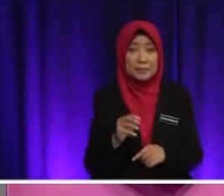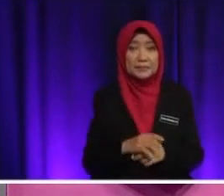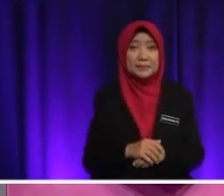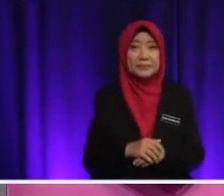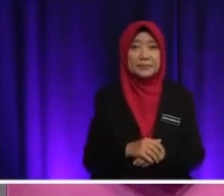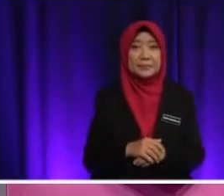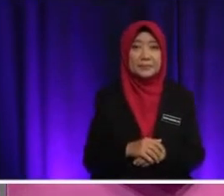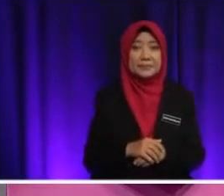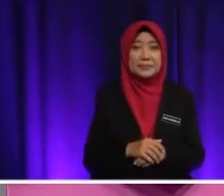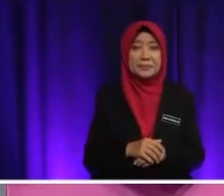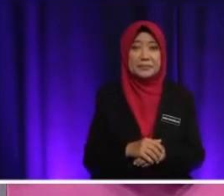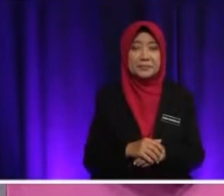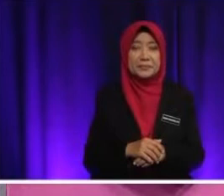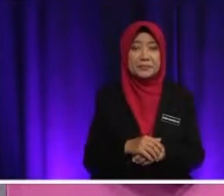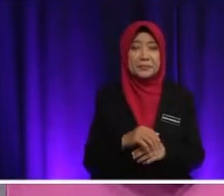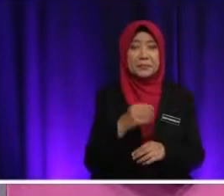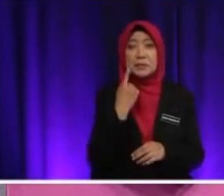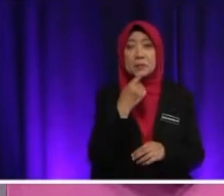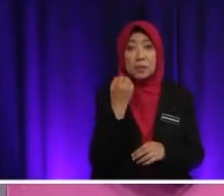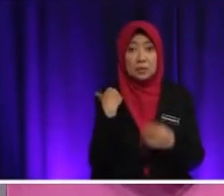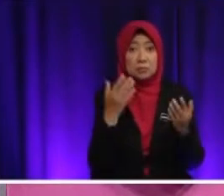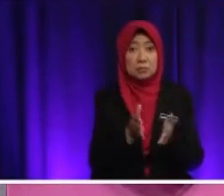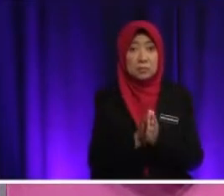Okey, Syafiza, nampak tak berapa dia minta dekat sini?